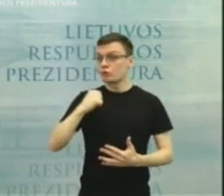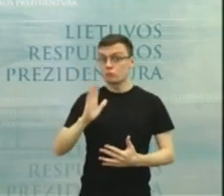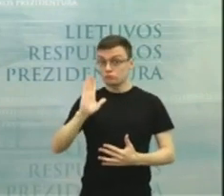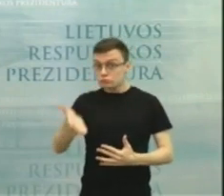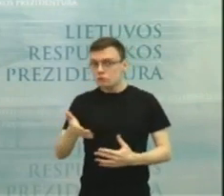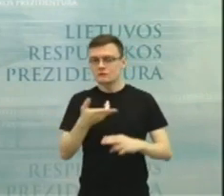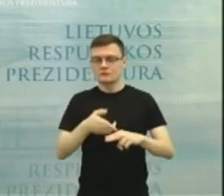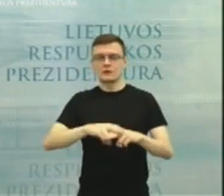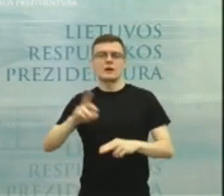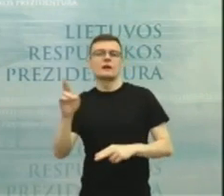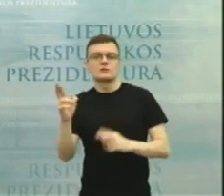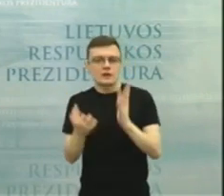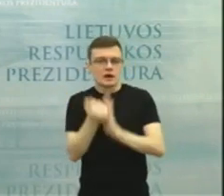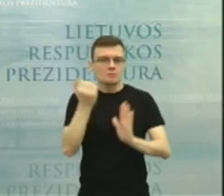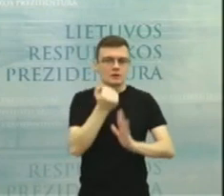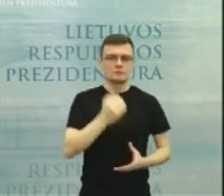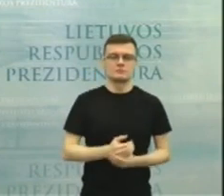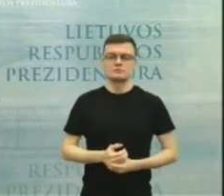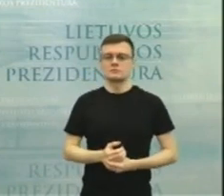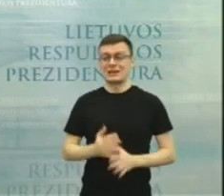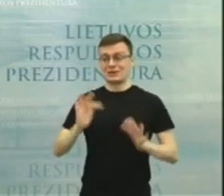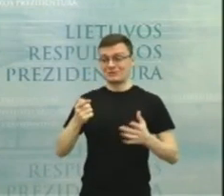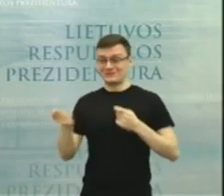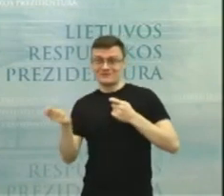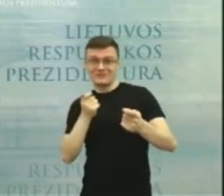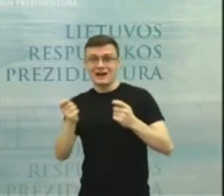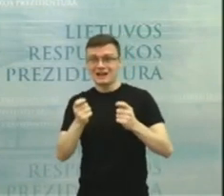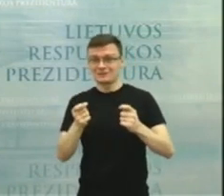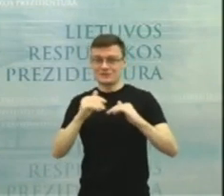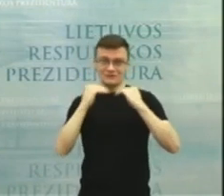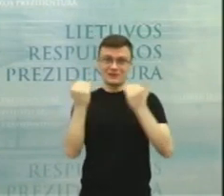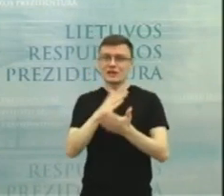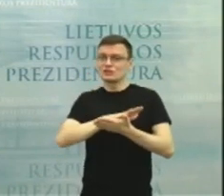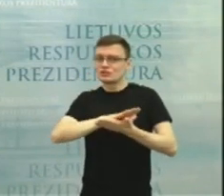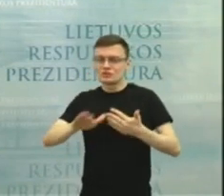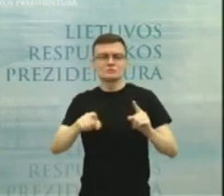jeigu valdymas tose federacijose bus skaidrus,